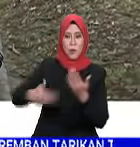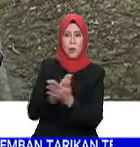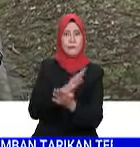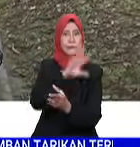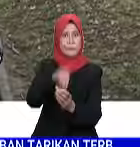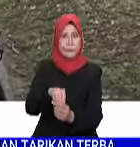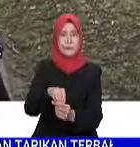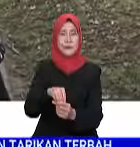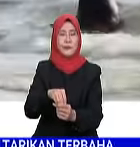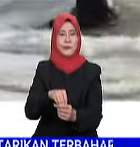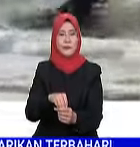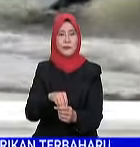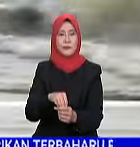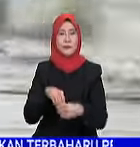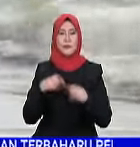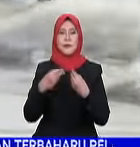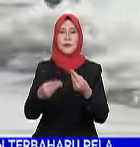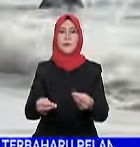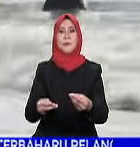dan memberi